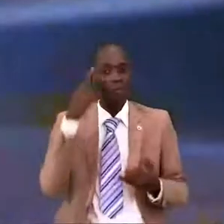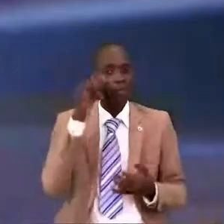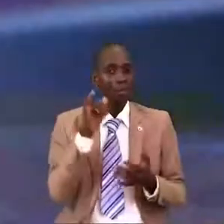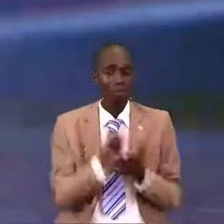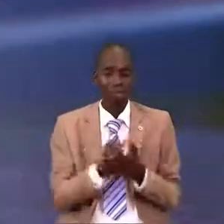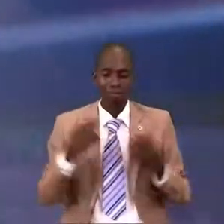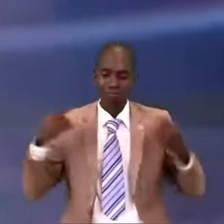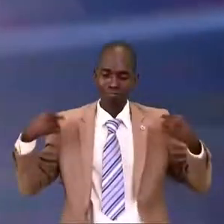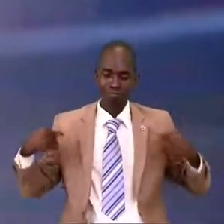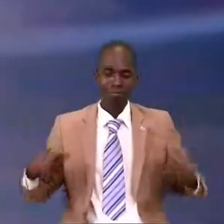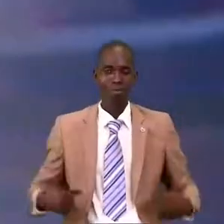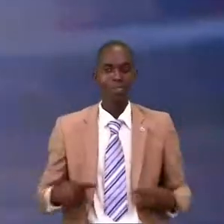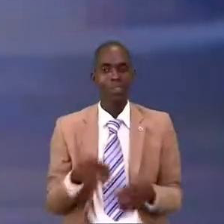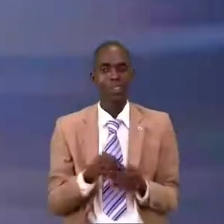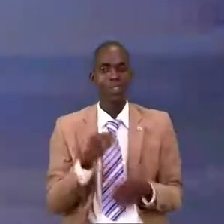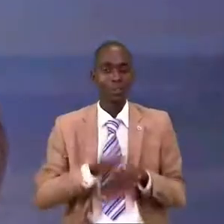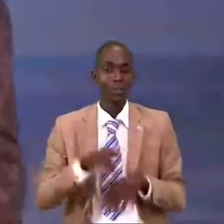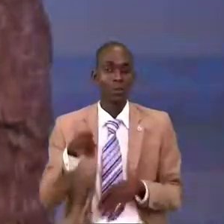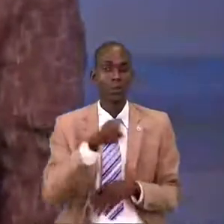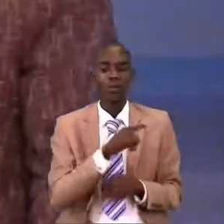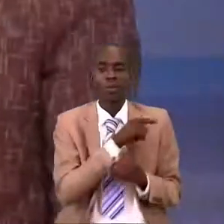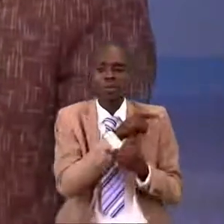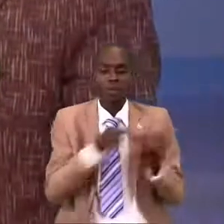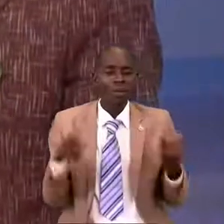Dernier jour pour cette affliction.